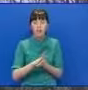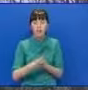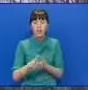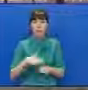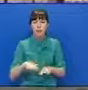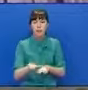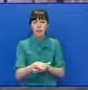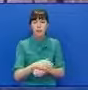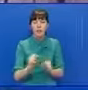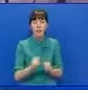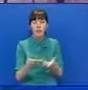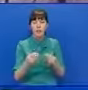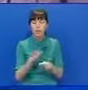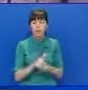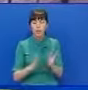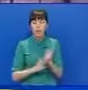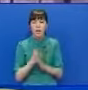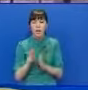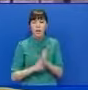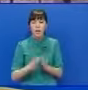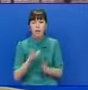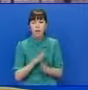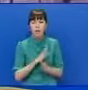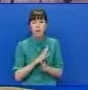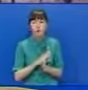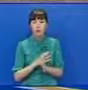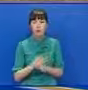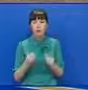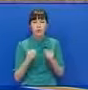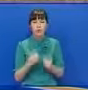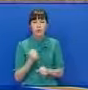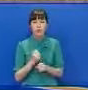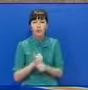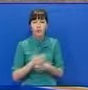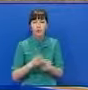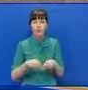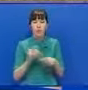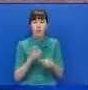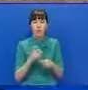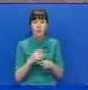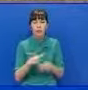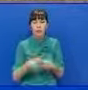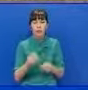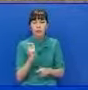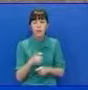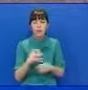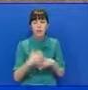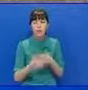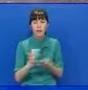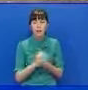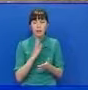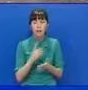айналасы қоршауға алынды, абаттандырылды. Сондай-ақ өнегелі іске қолдау танытатын Атымтай жомарттар да жергілікті тұрғындар арасынан табылып